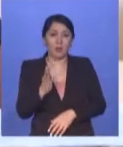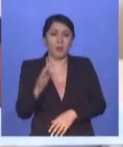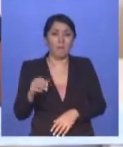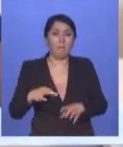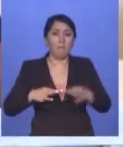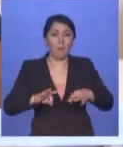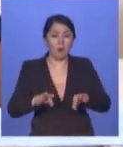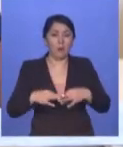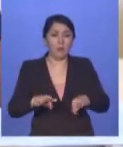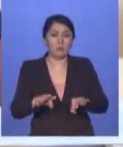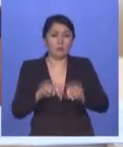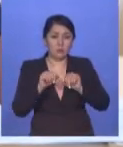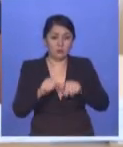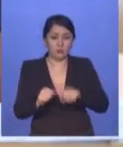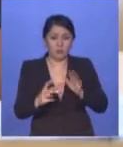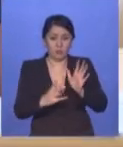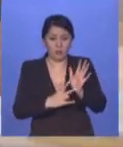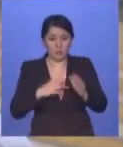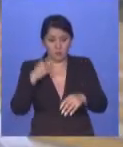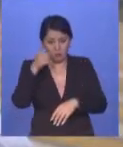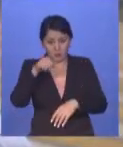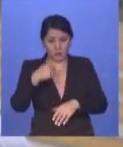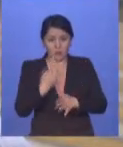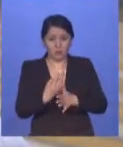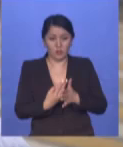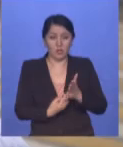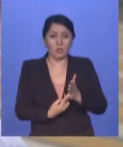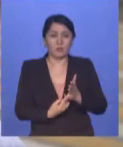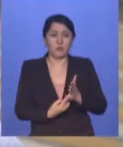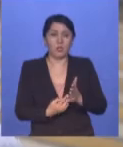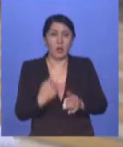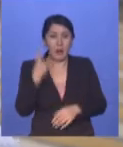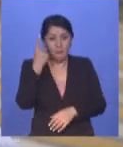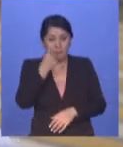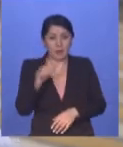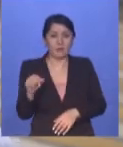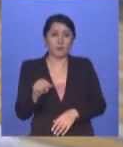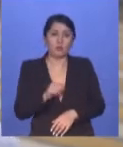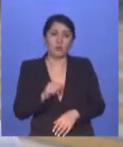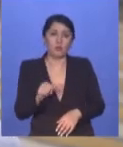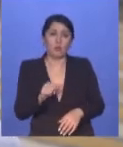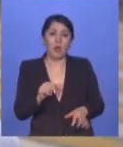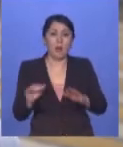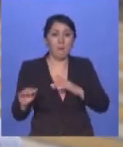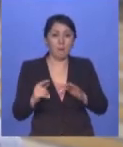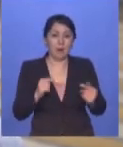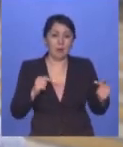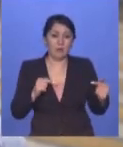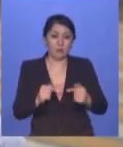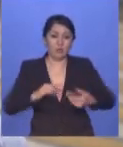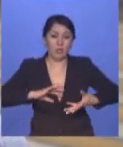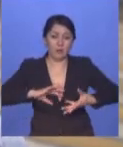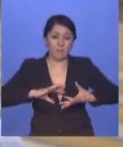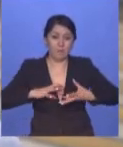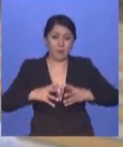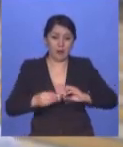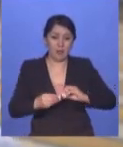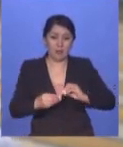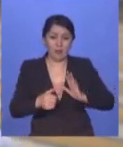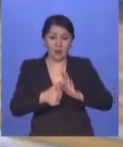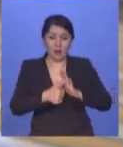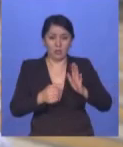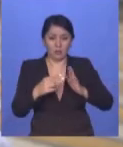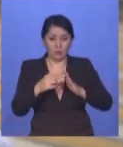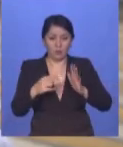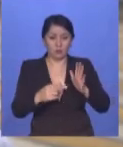құралдарын басқару құқығынан 7 жылға айырылды. Мас жүргізуші жедел алдын алу шарасы өткізілді. Іс-шараның қорытындысы бойынша 617